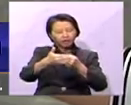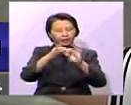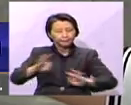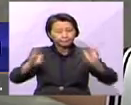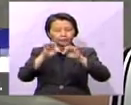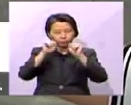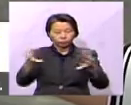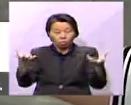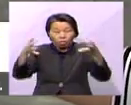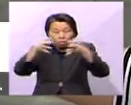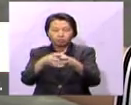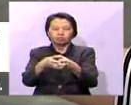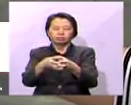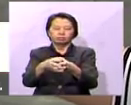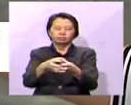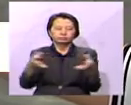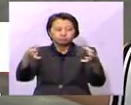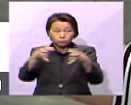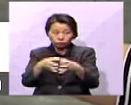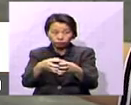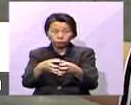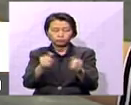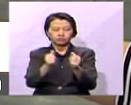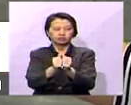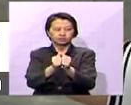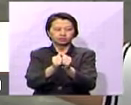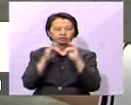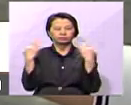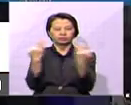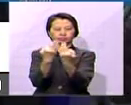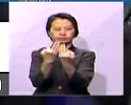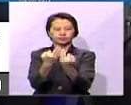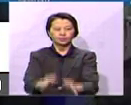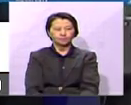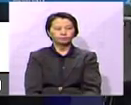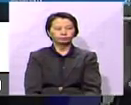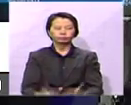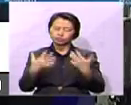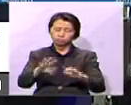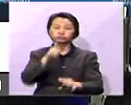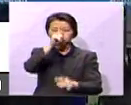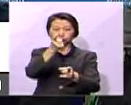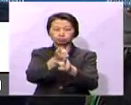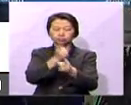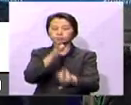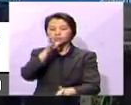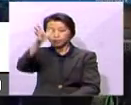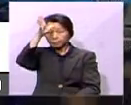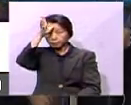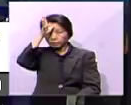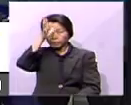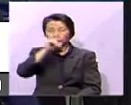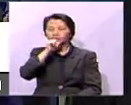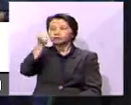dapat berkumpul sama enjoy lah sama family. Sudah semestinya bagi ibu bapa pula,